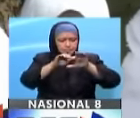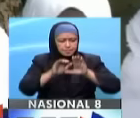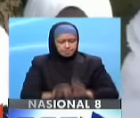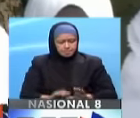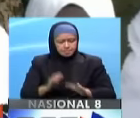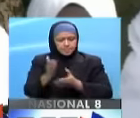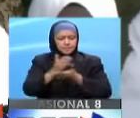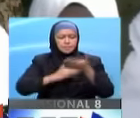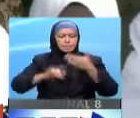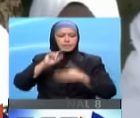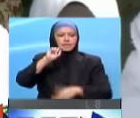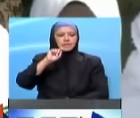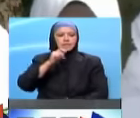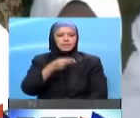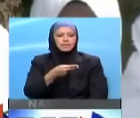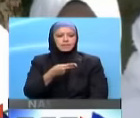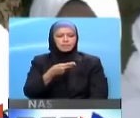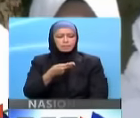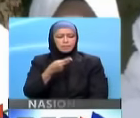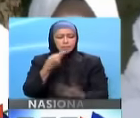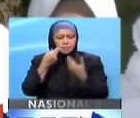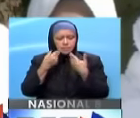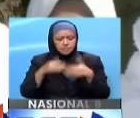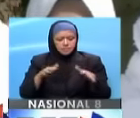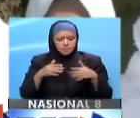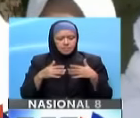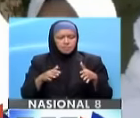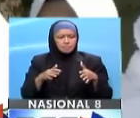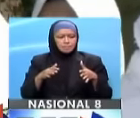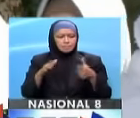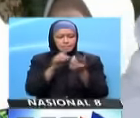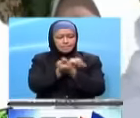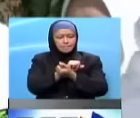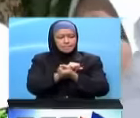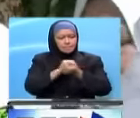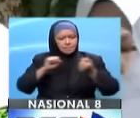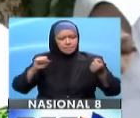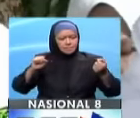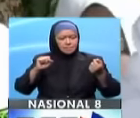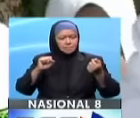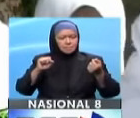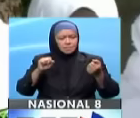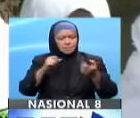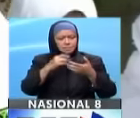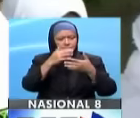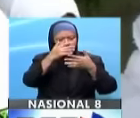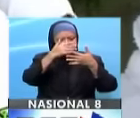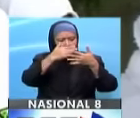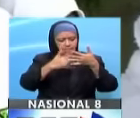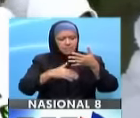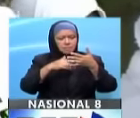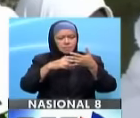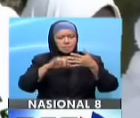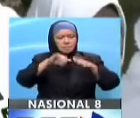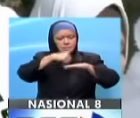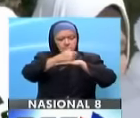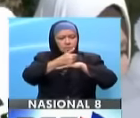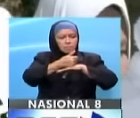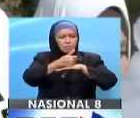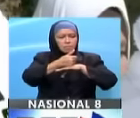Haji telah pun menyiapkan orang untuk melaksanakan badal haji